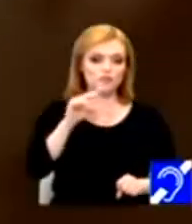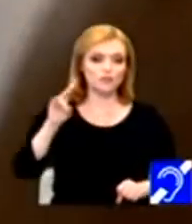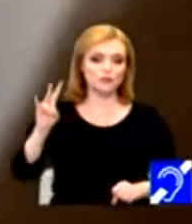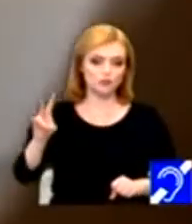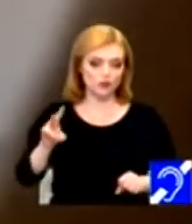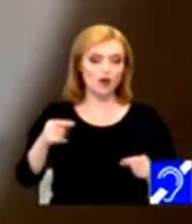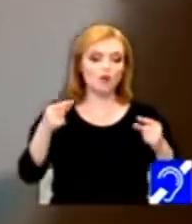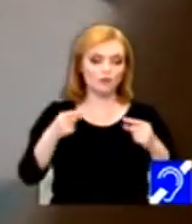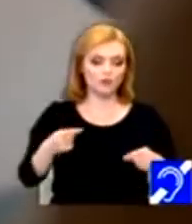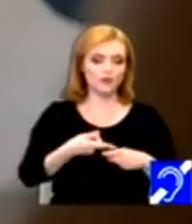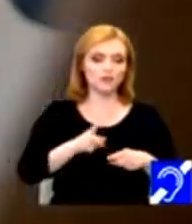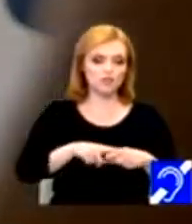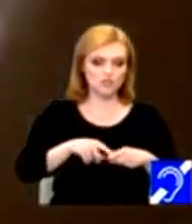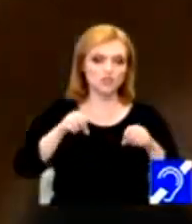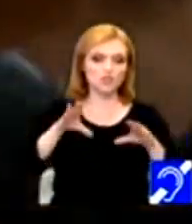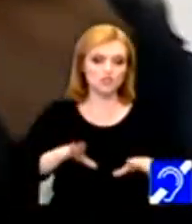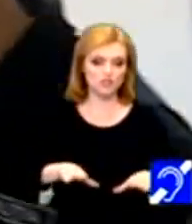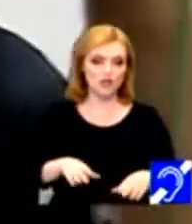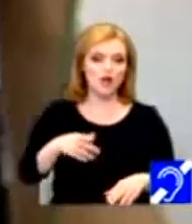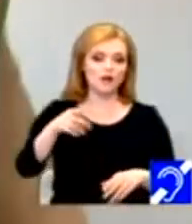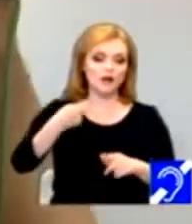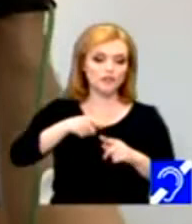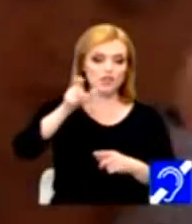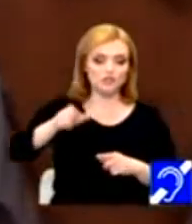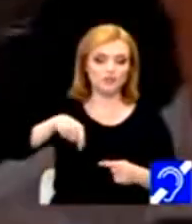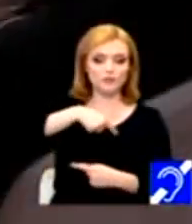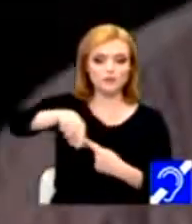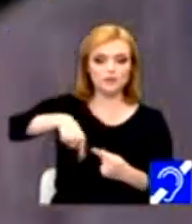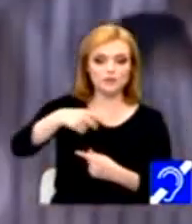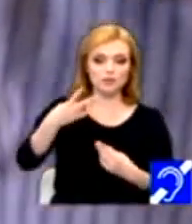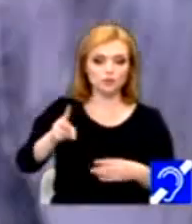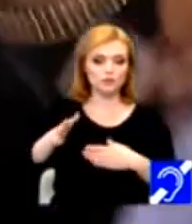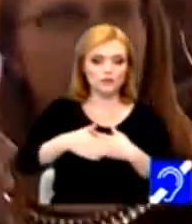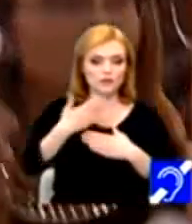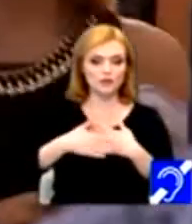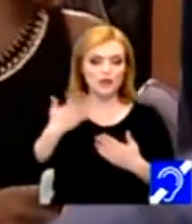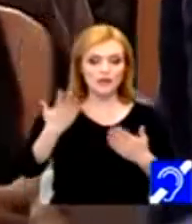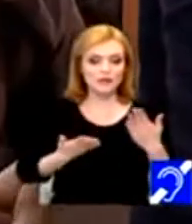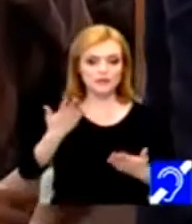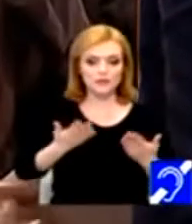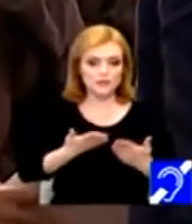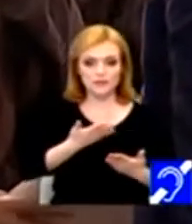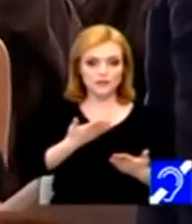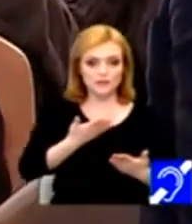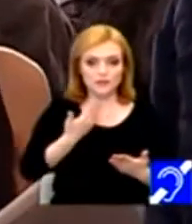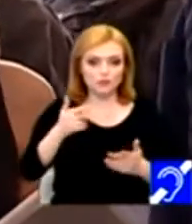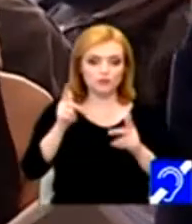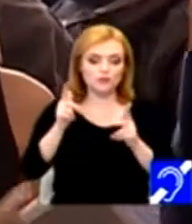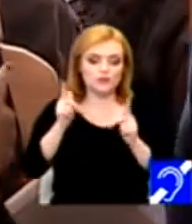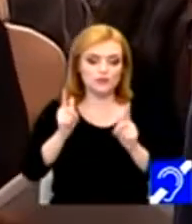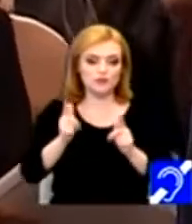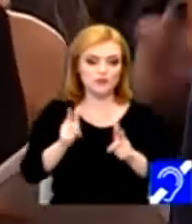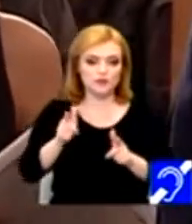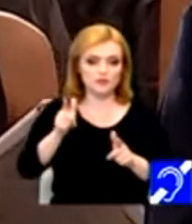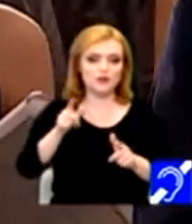au confirmat informația și spun că omul de afaceri nu ar trebui tras la răspundere dacă nu există consimțământul Ucrainei, așa cum prevede